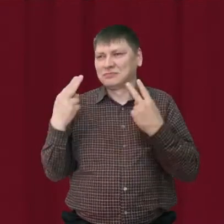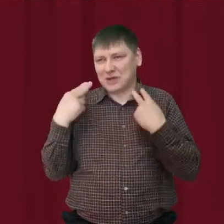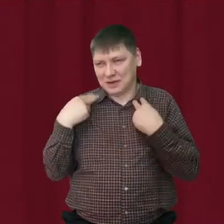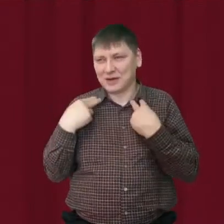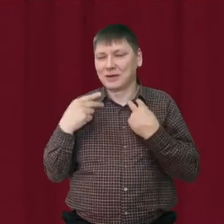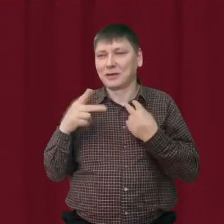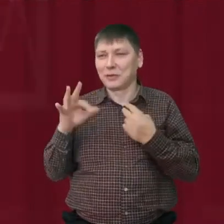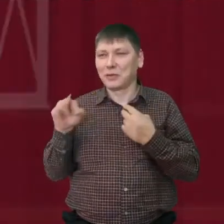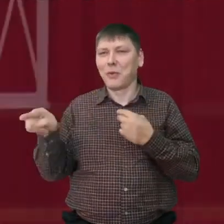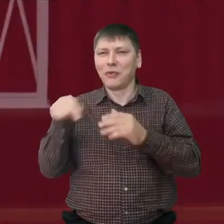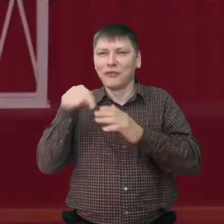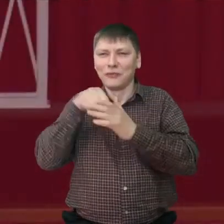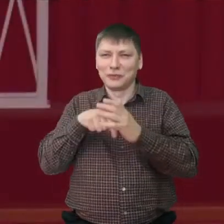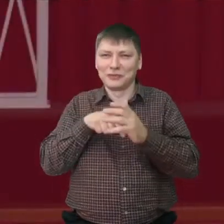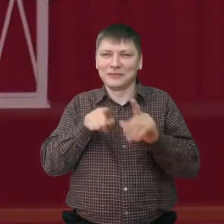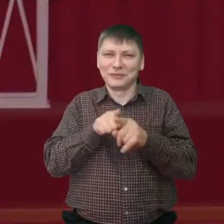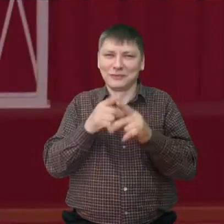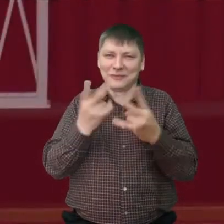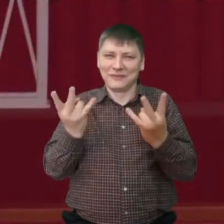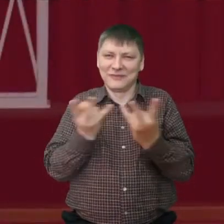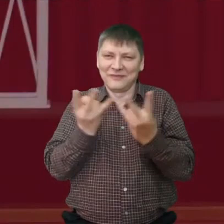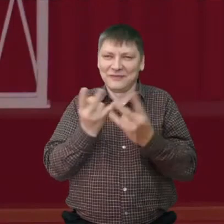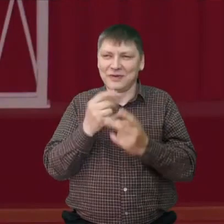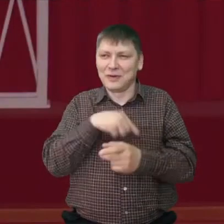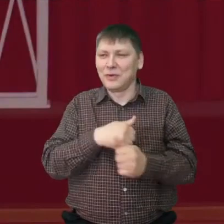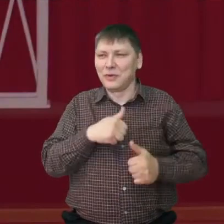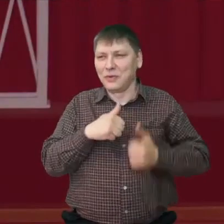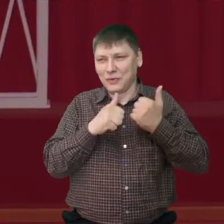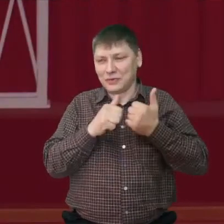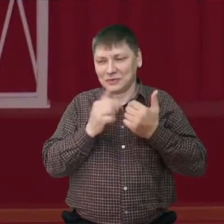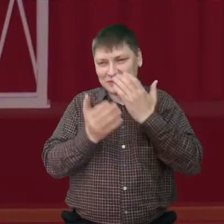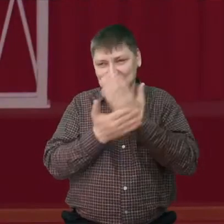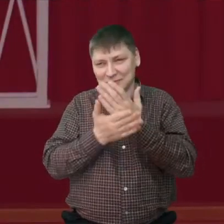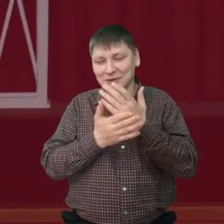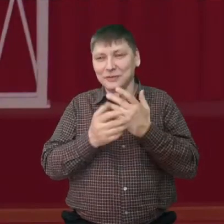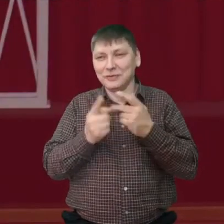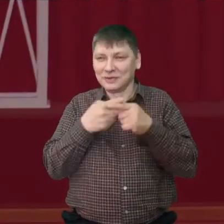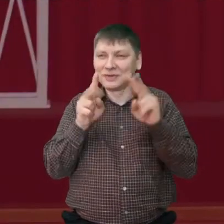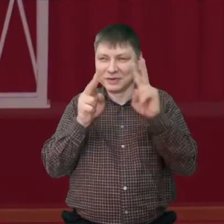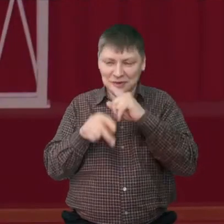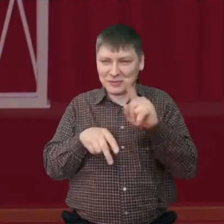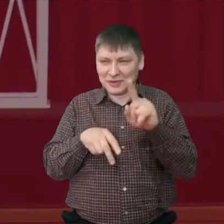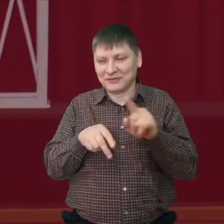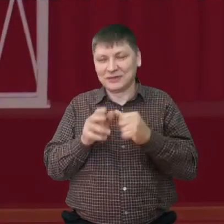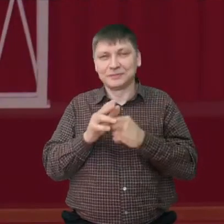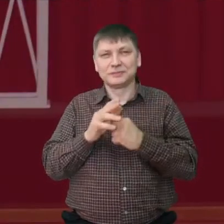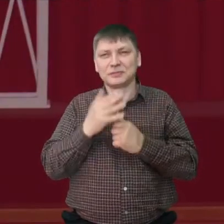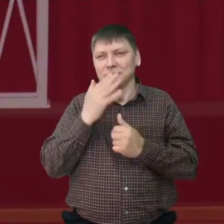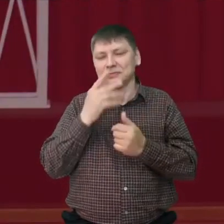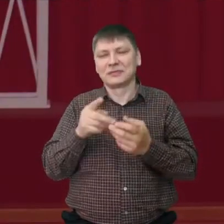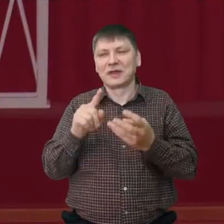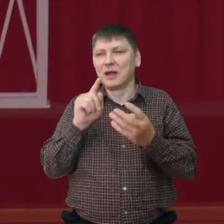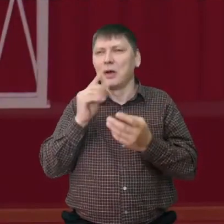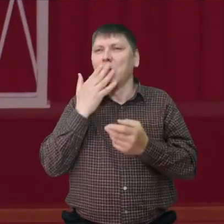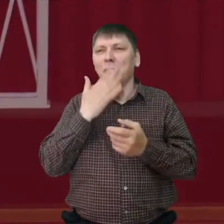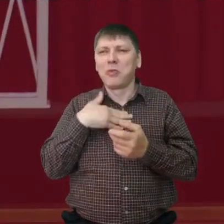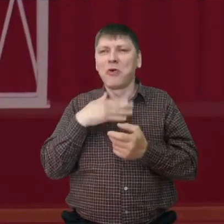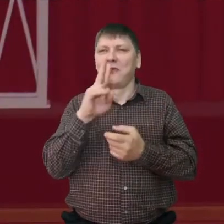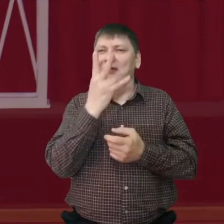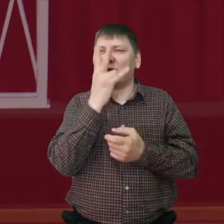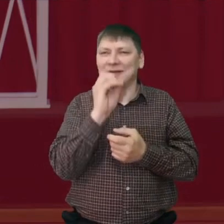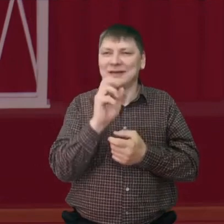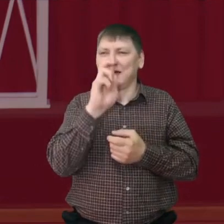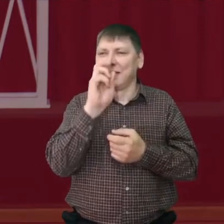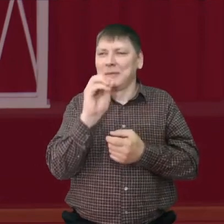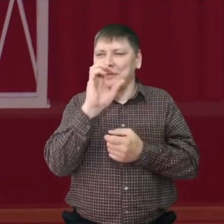смирением. И это тоже является неправильным. Любовь не бесчинствует. Любовь остерегается, чтобы